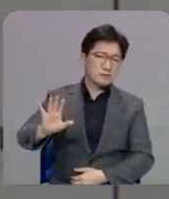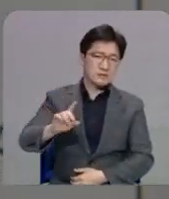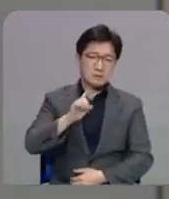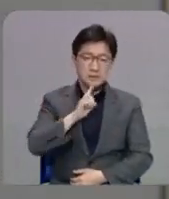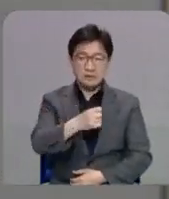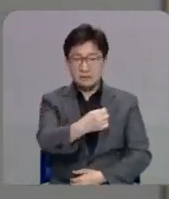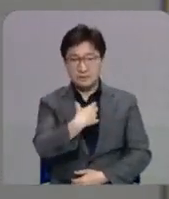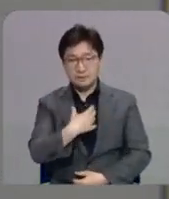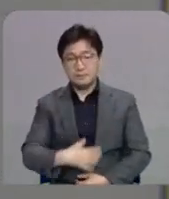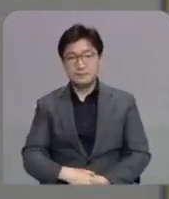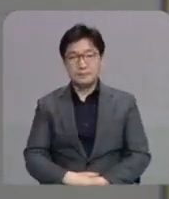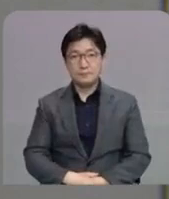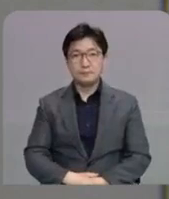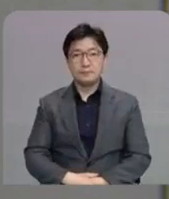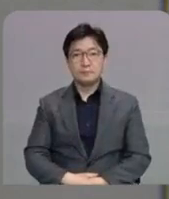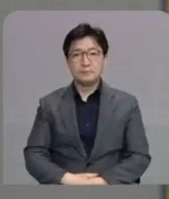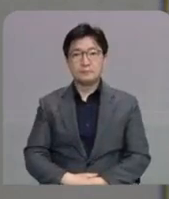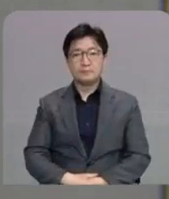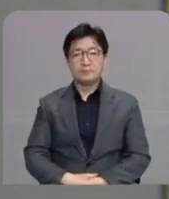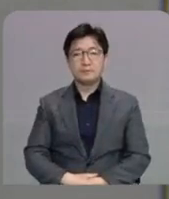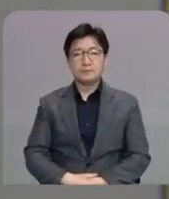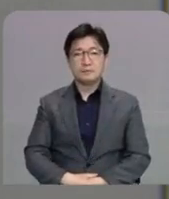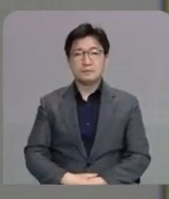kbs 뉴스 소인 적입니다